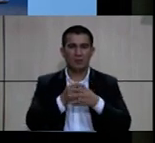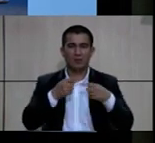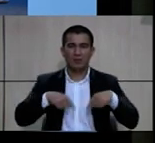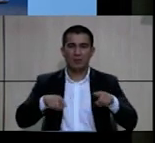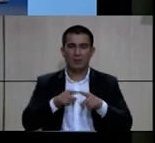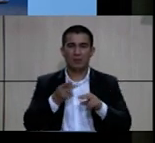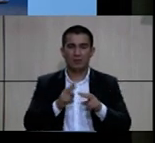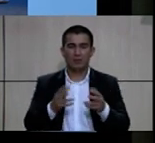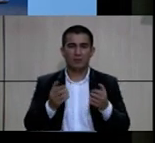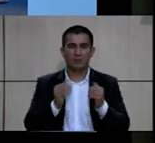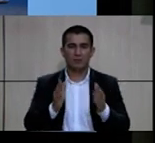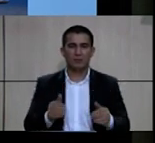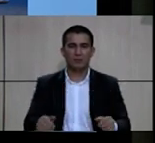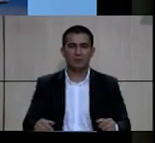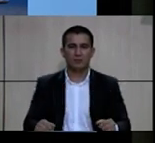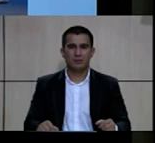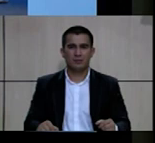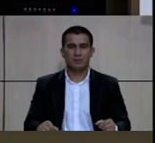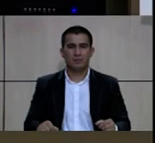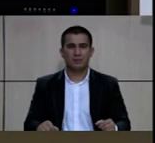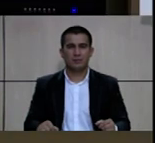ichiga oladi.